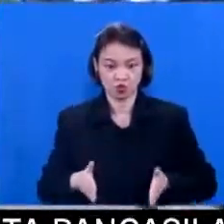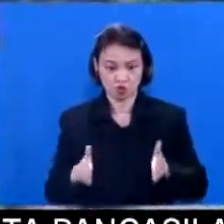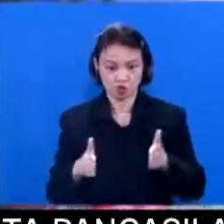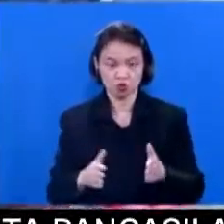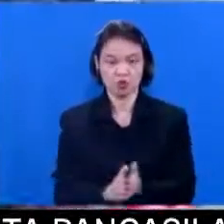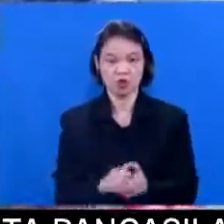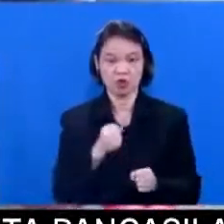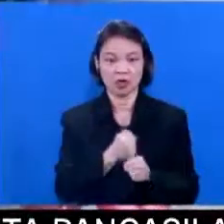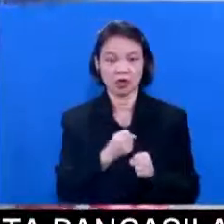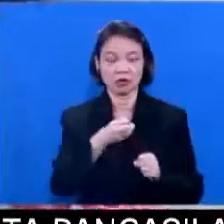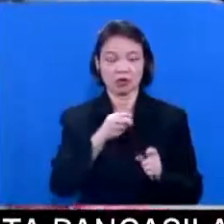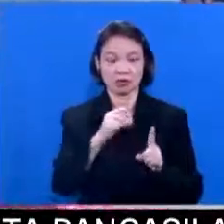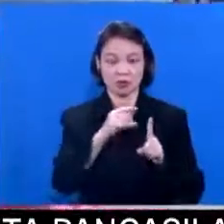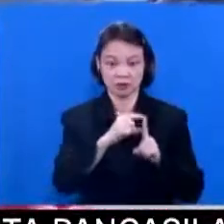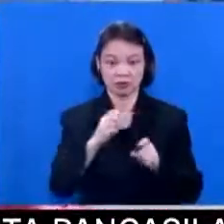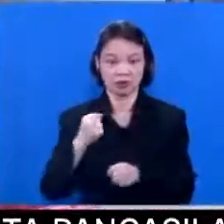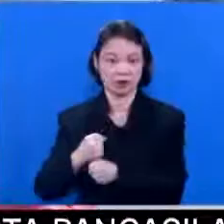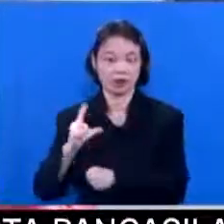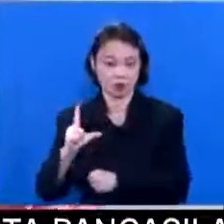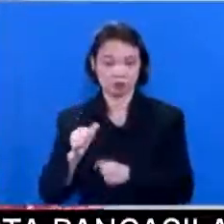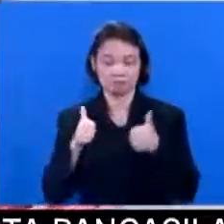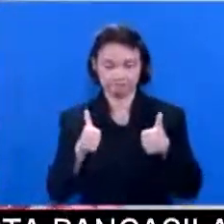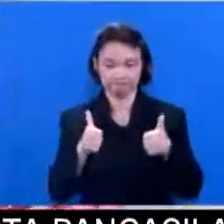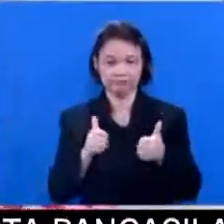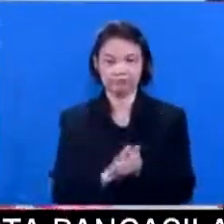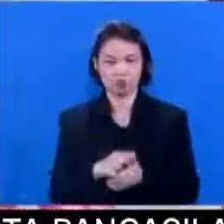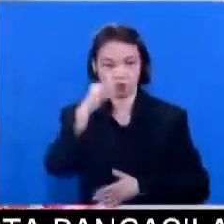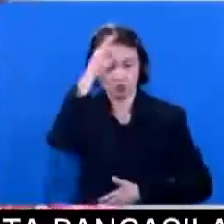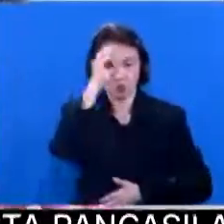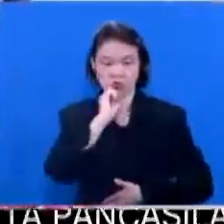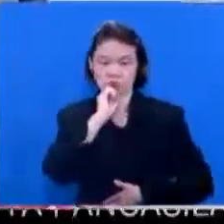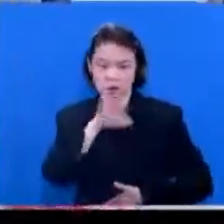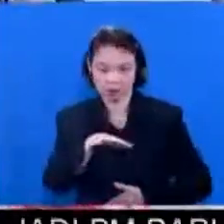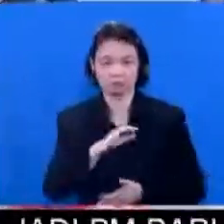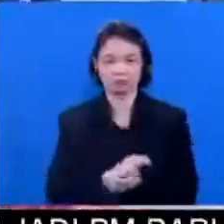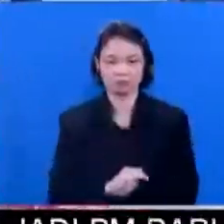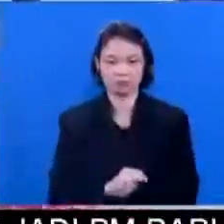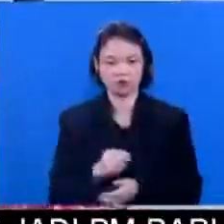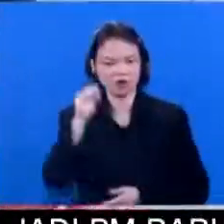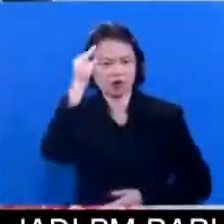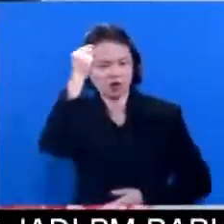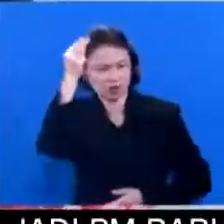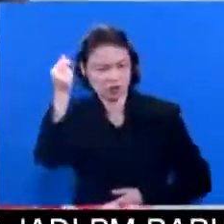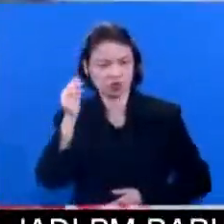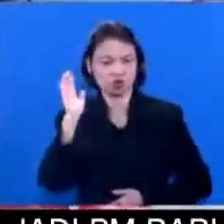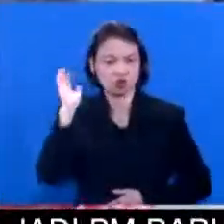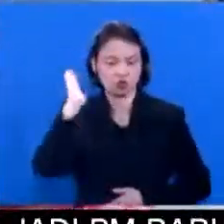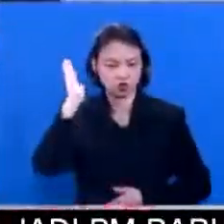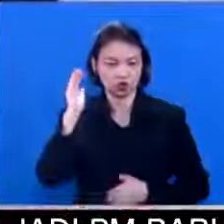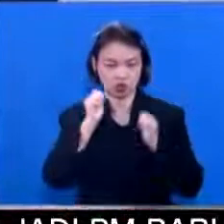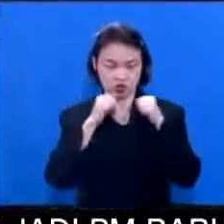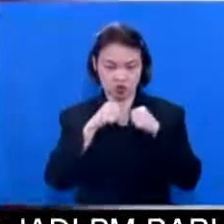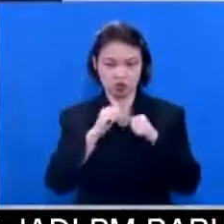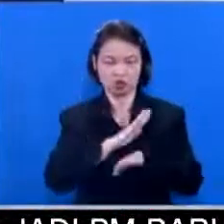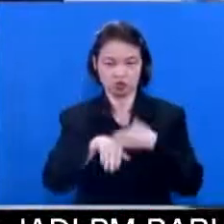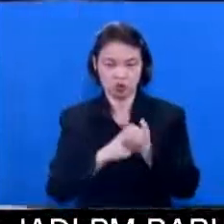genap. Dirlantas Polda Metro Jaya Kombes Pol Sambodo Purnomo pada Rabu sore mengatakan wacana ini sudah disepakati berbagai stakeholder